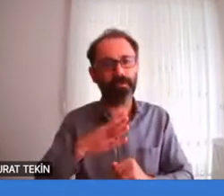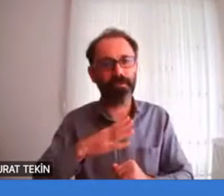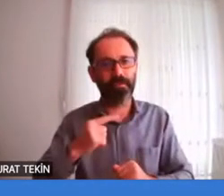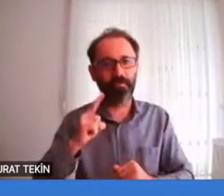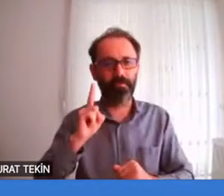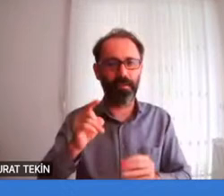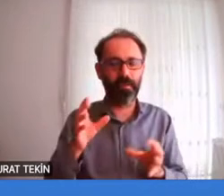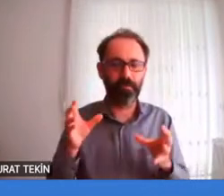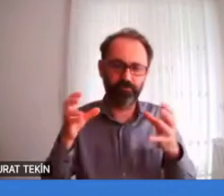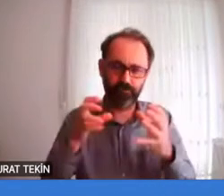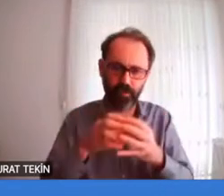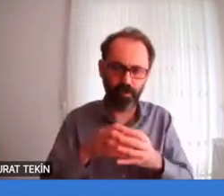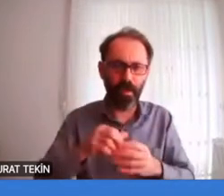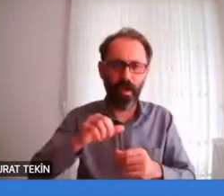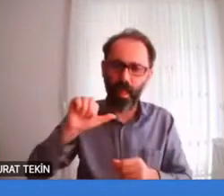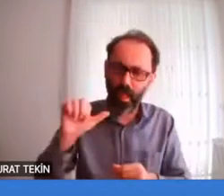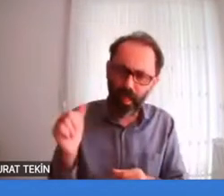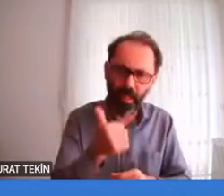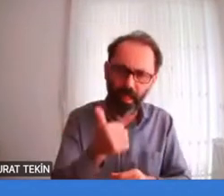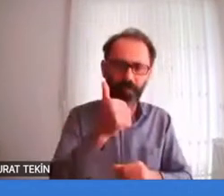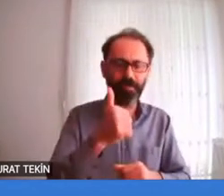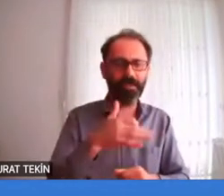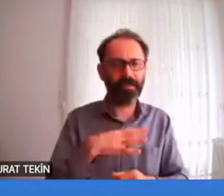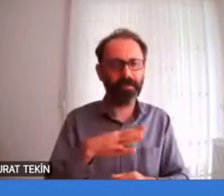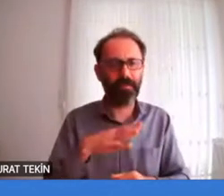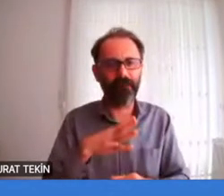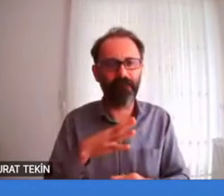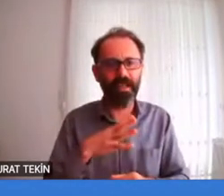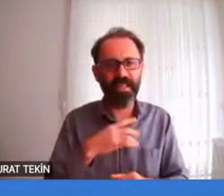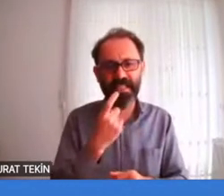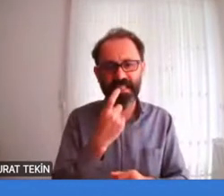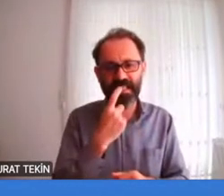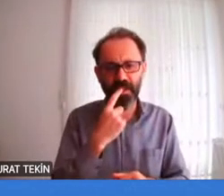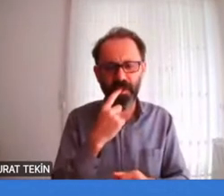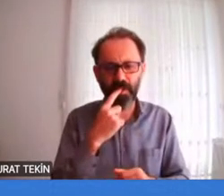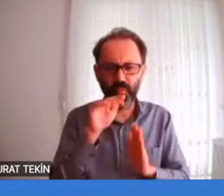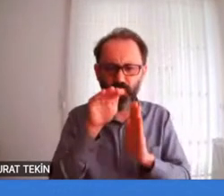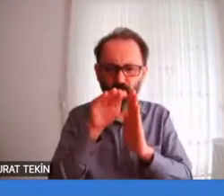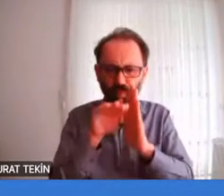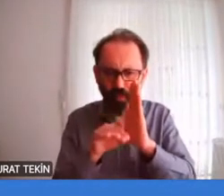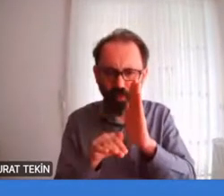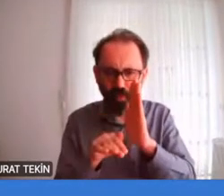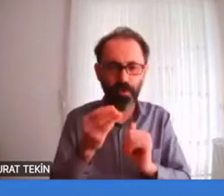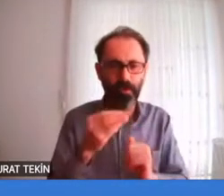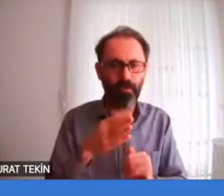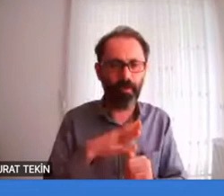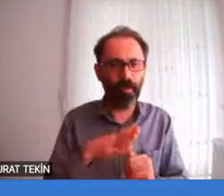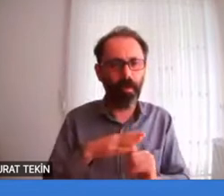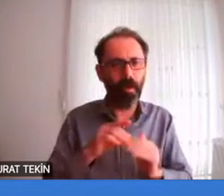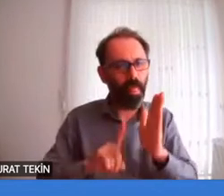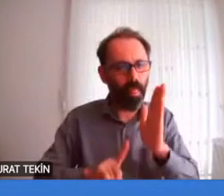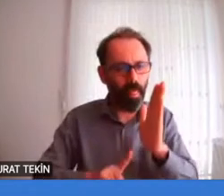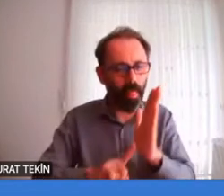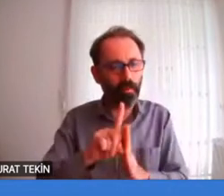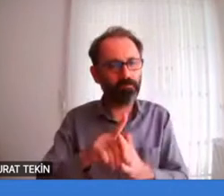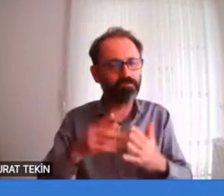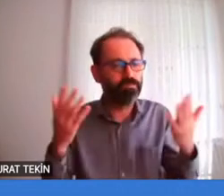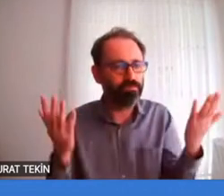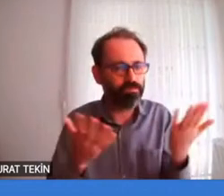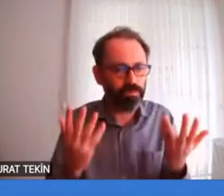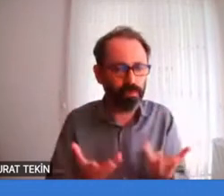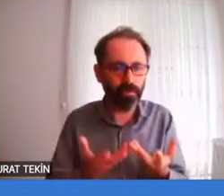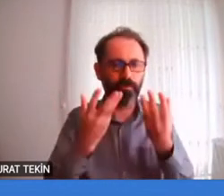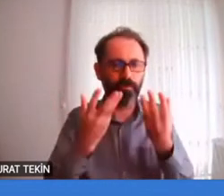gerçekten çok istiyorduk da. Aslında yaşımız da çok küçük olduğu için o zamanlarda başarının işte ne getirdiğini,